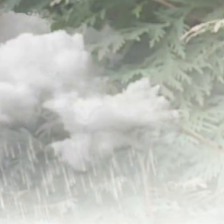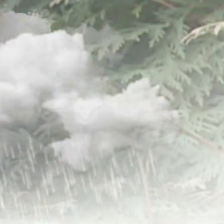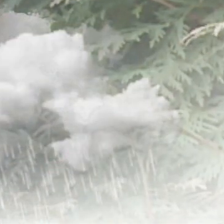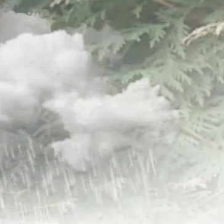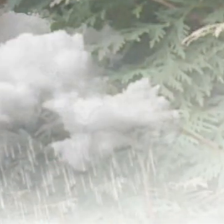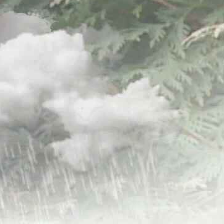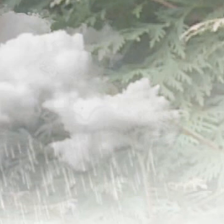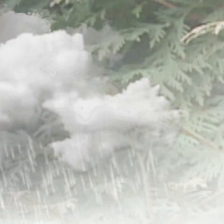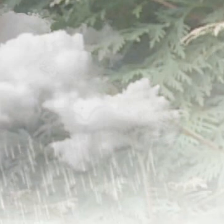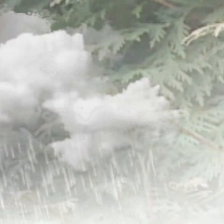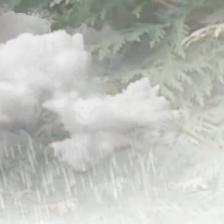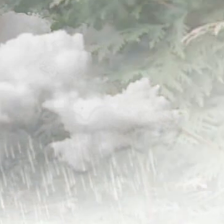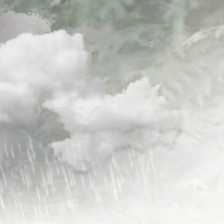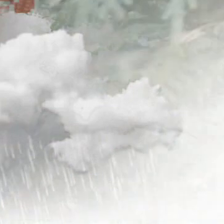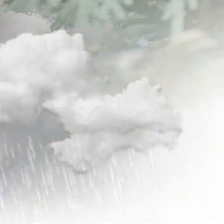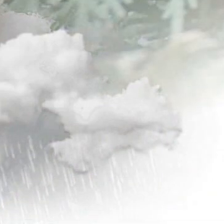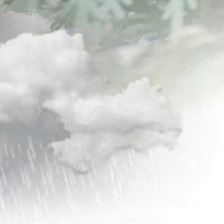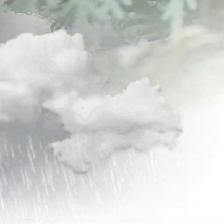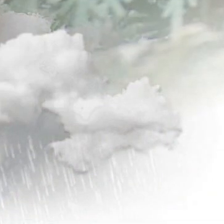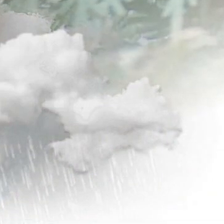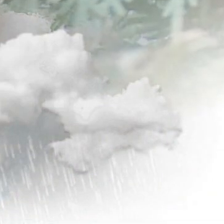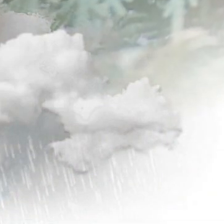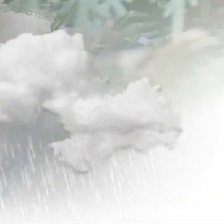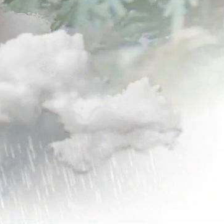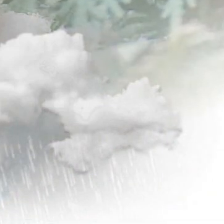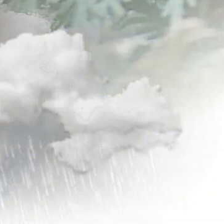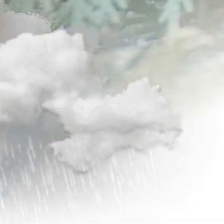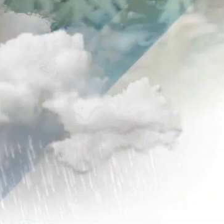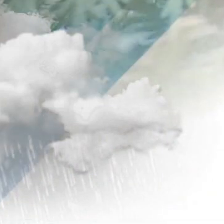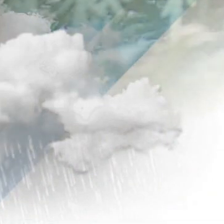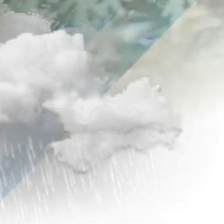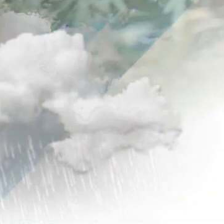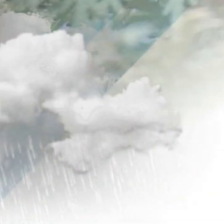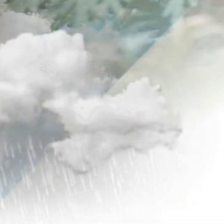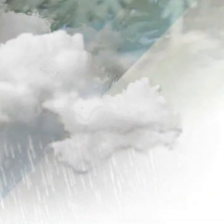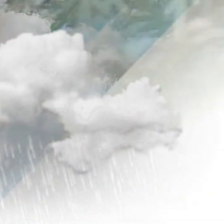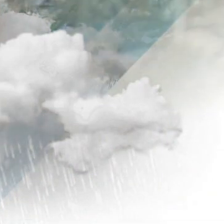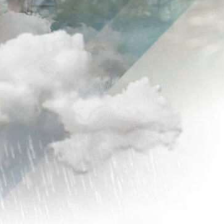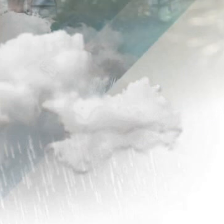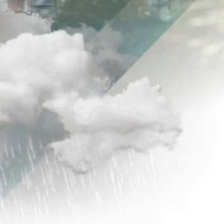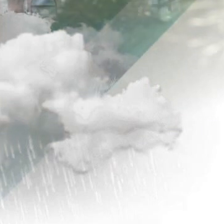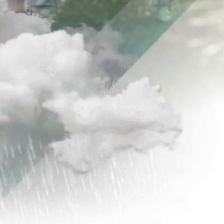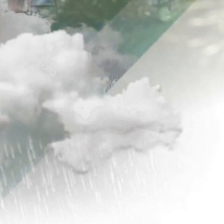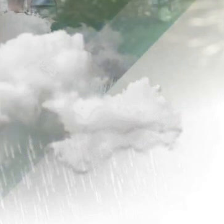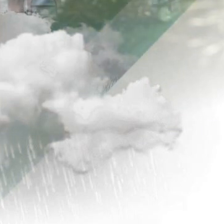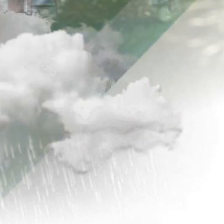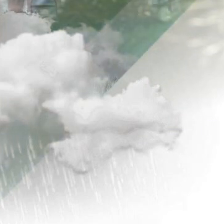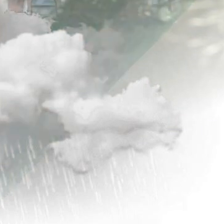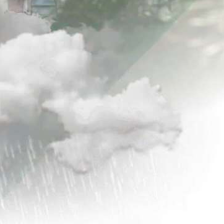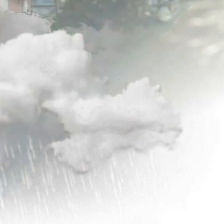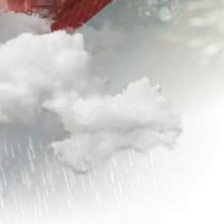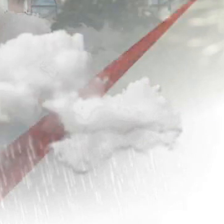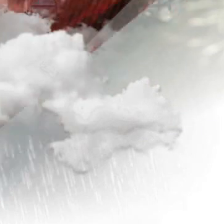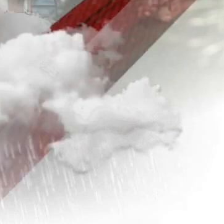У аўторак 27 червеня у Гродні чакаецца пахмурне надвор'е, у другой палове дня дождж.